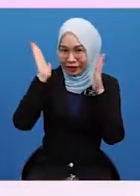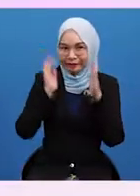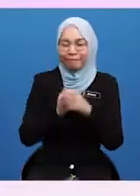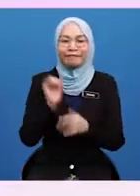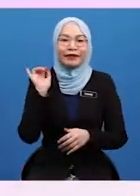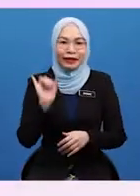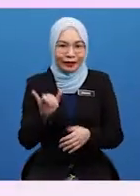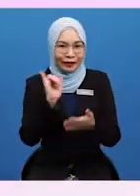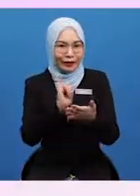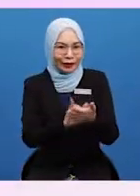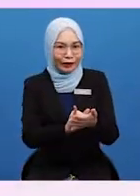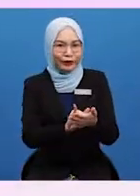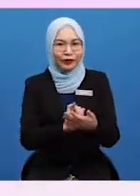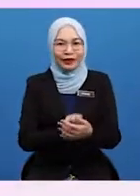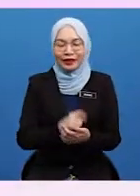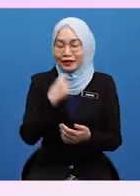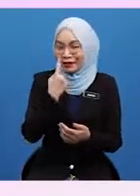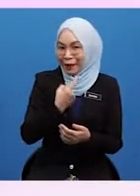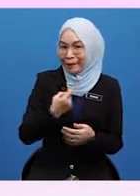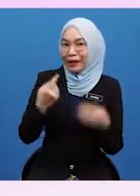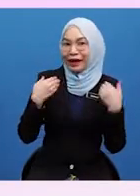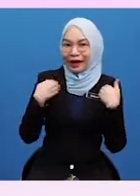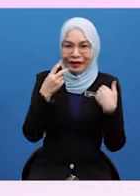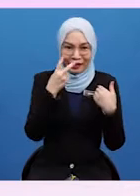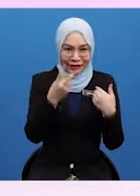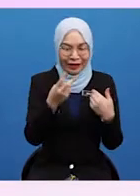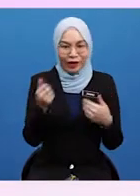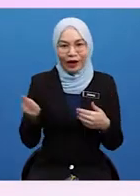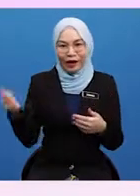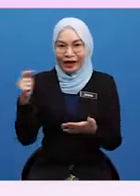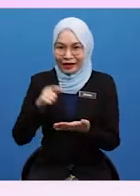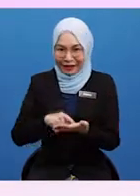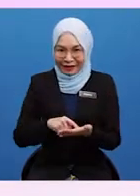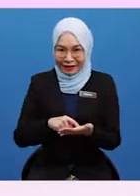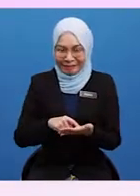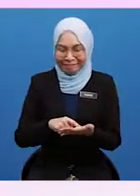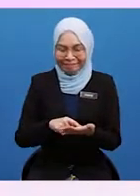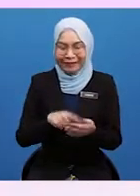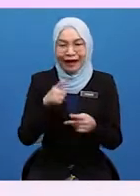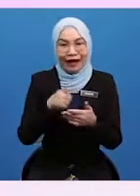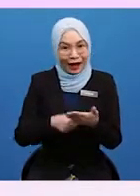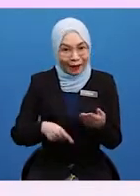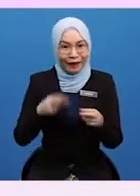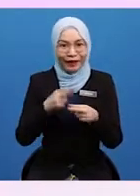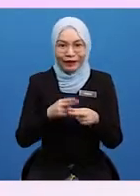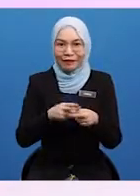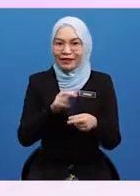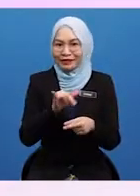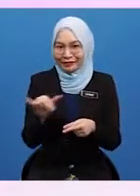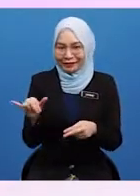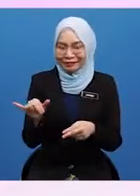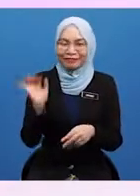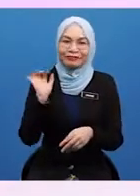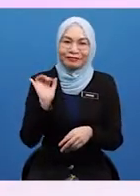yaitu dia siapa yang pernah lihat ada ini agak-agak nya Apakah nama alat ini ya